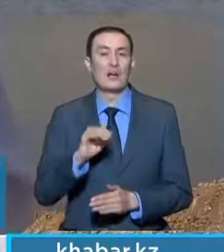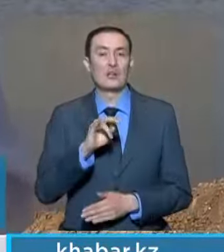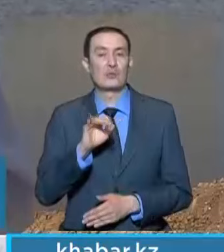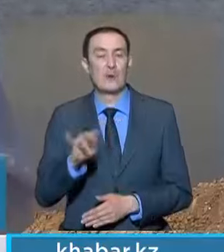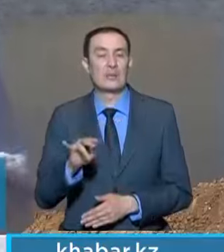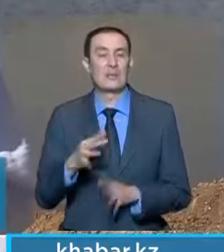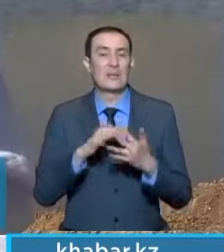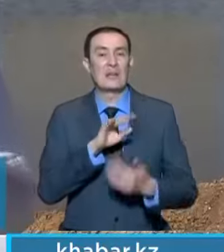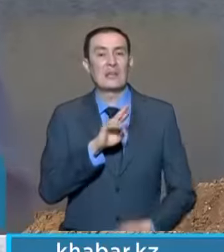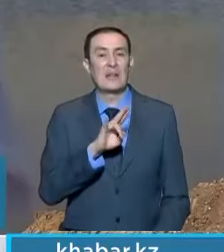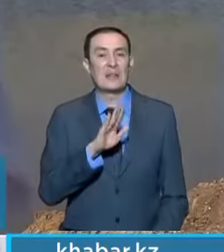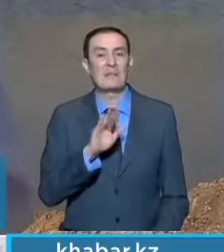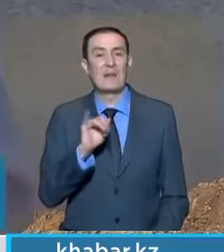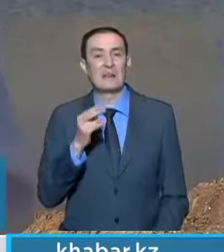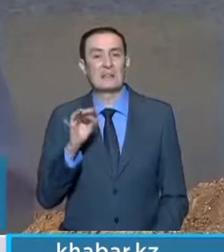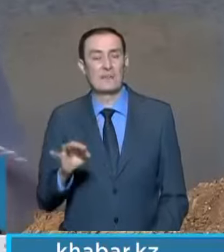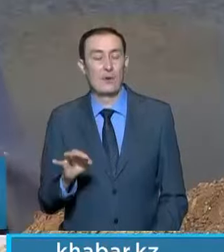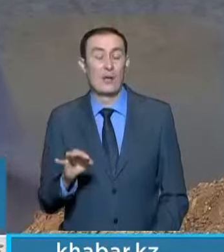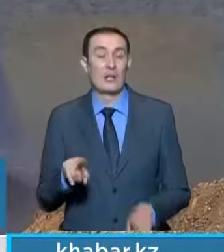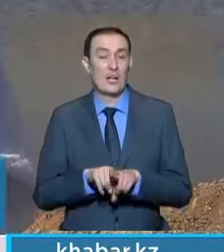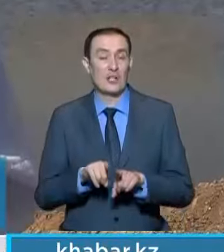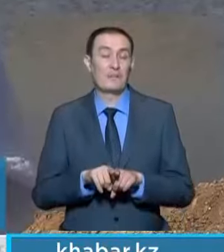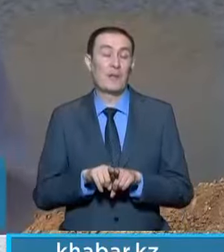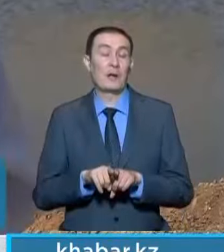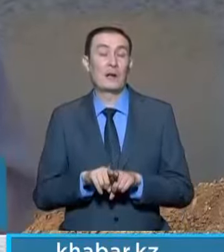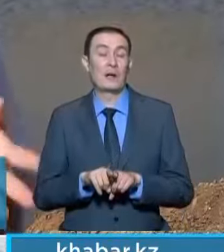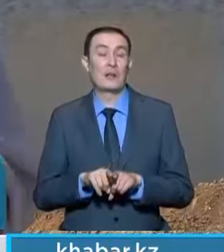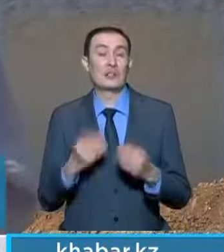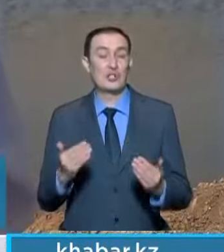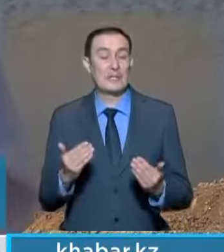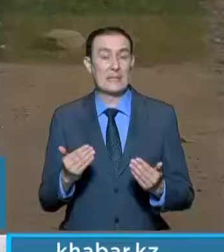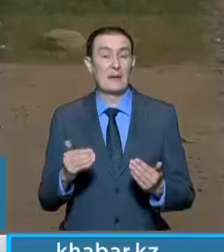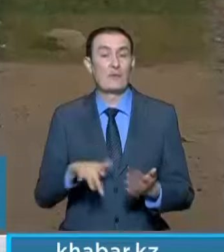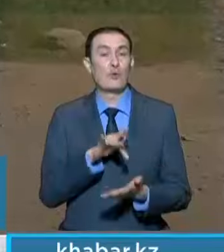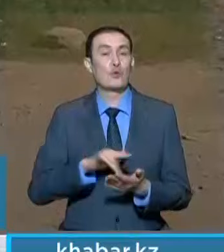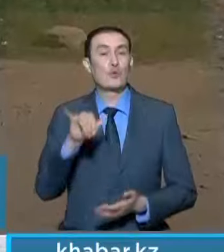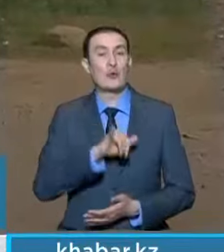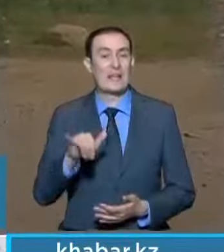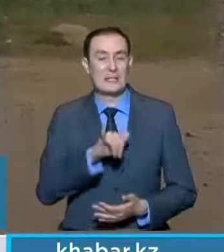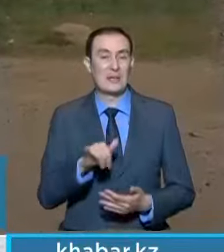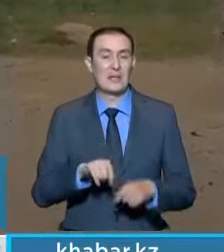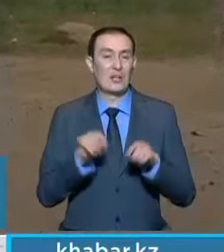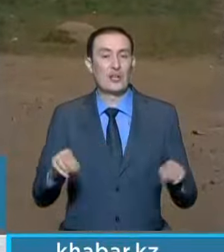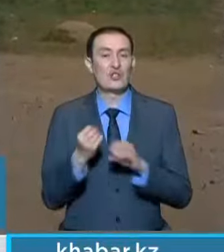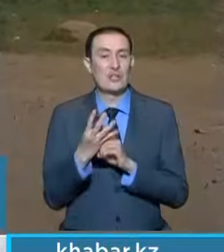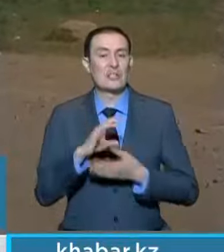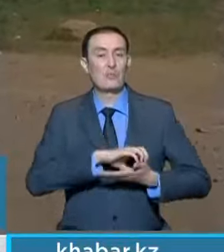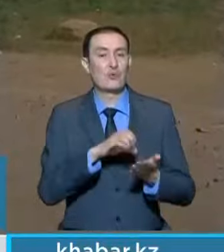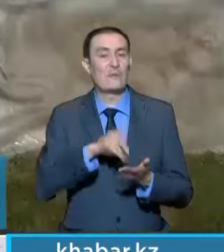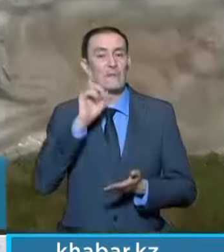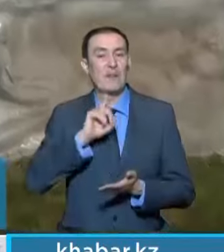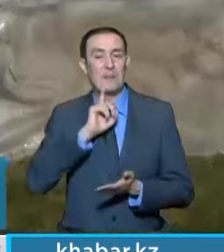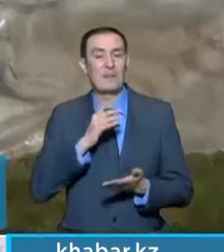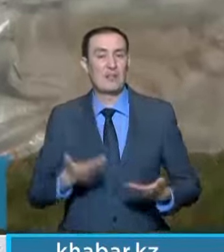района и в селе Январцево района Байтерек. Отмечу, сейчас в Уральске развернули 14 пунктов